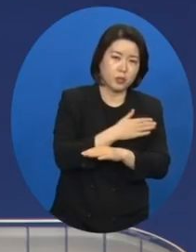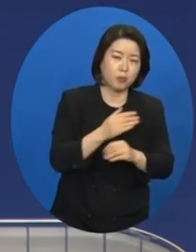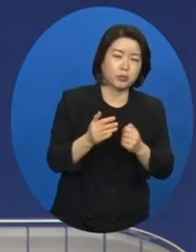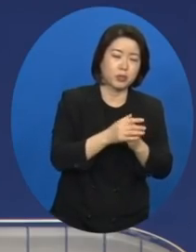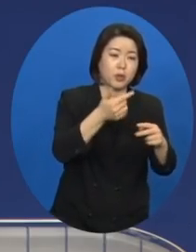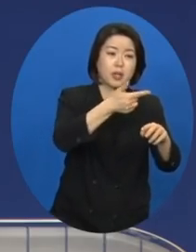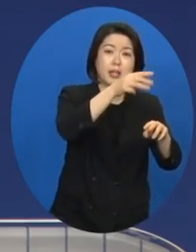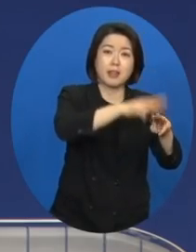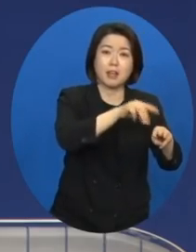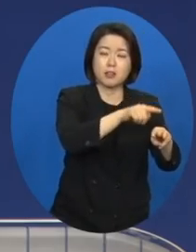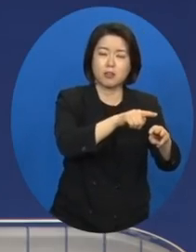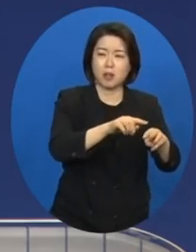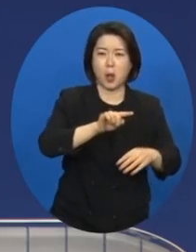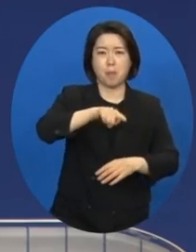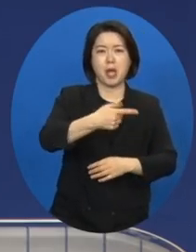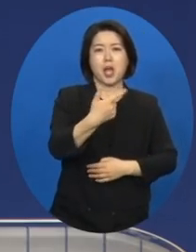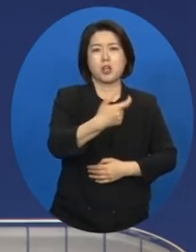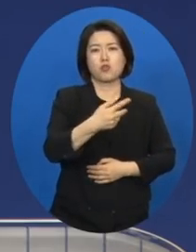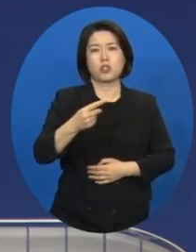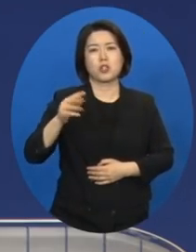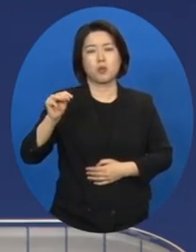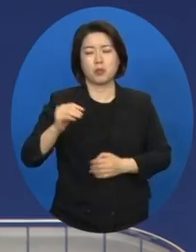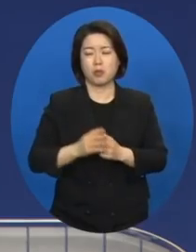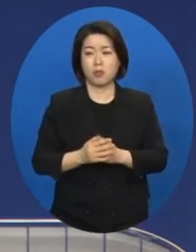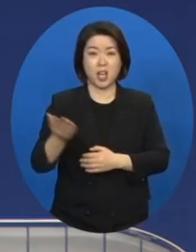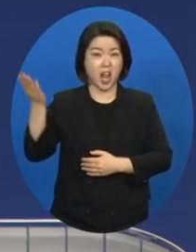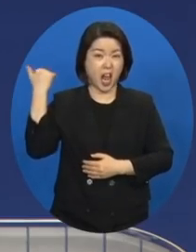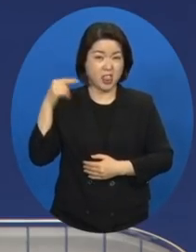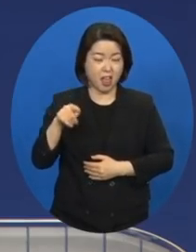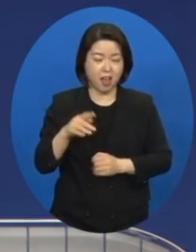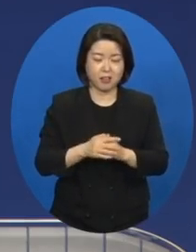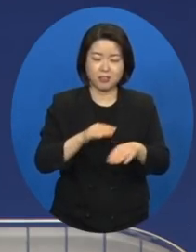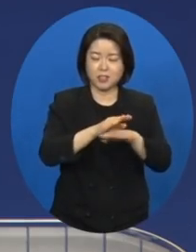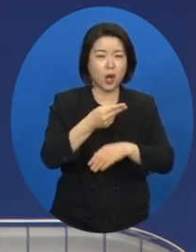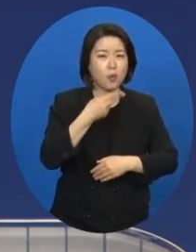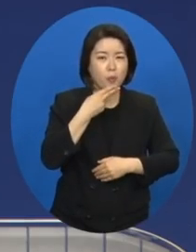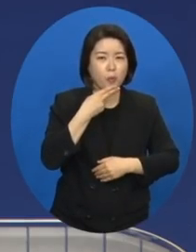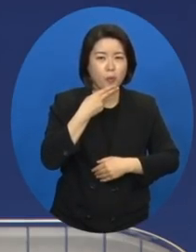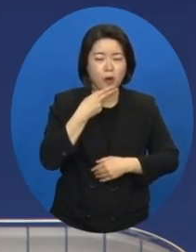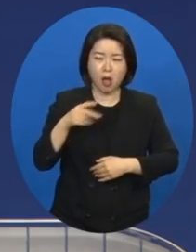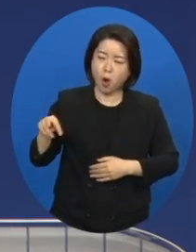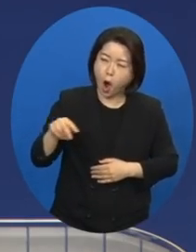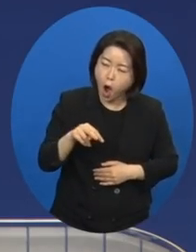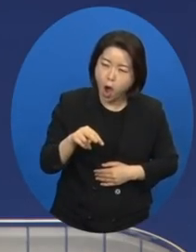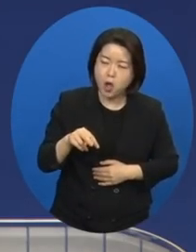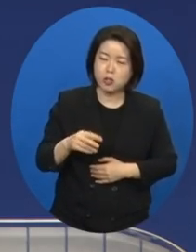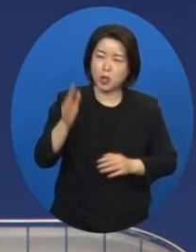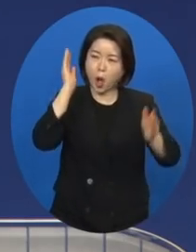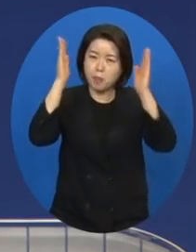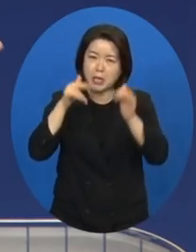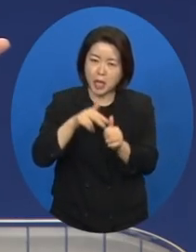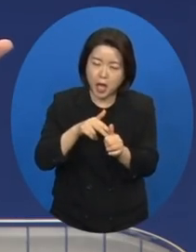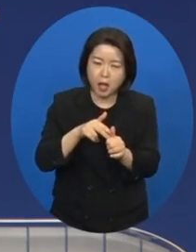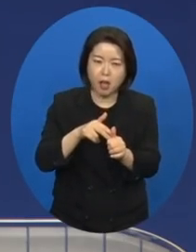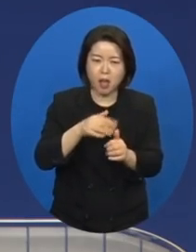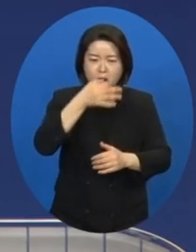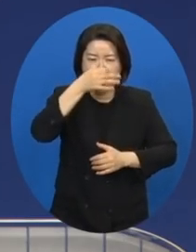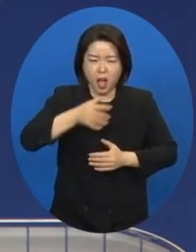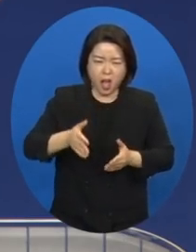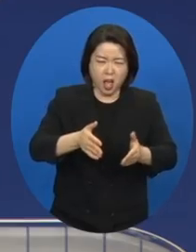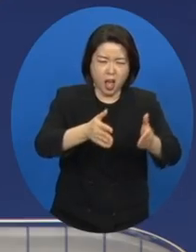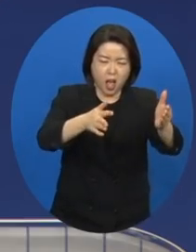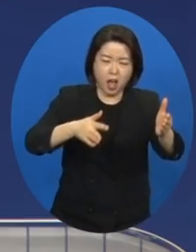당시에 차도 없이 걸어서 기껏해야 나귀를 타고 그 힘든 여정을 가야 된다고요.